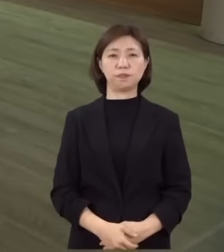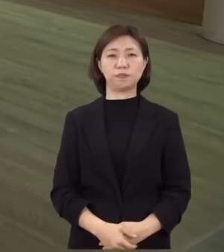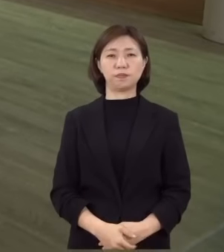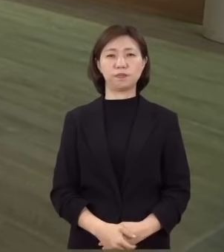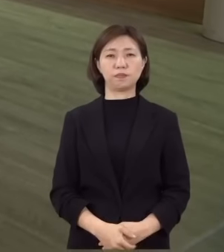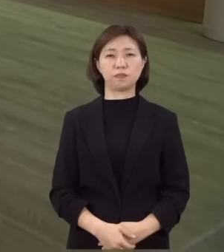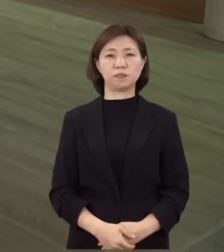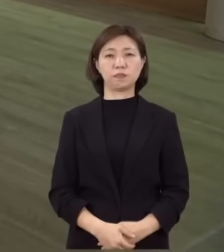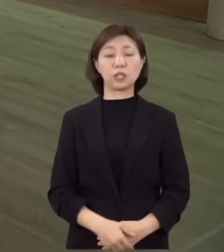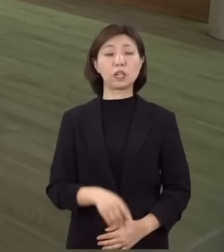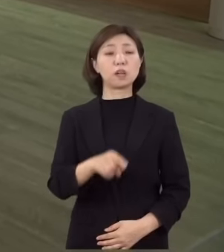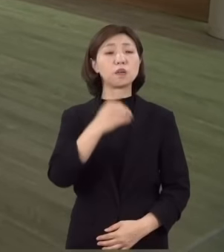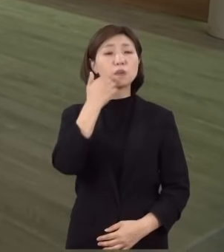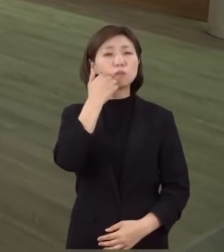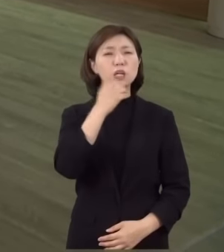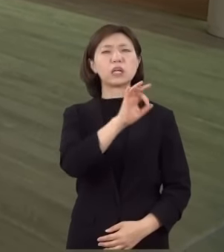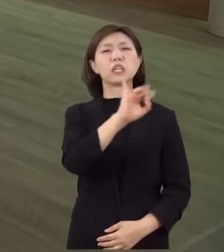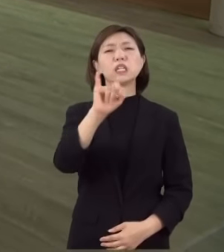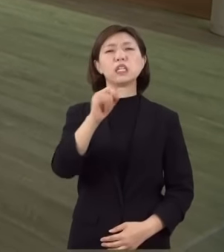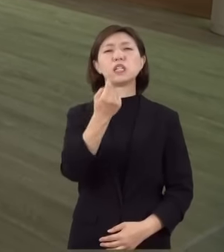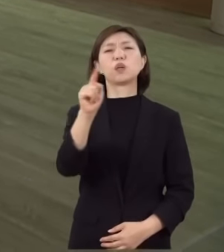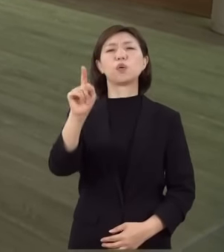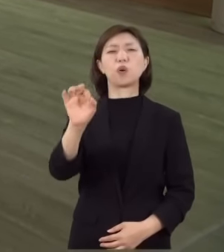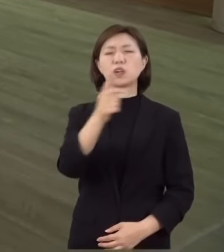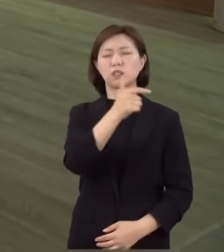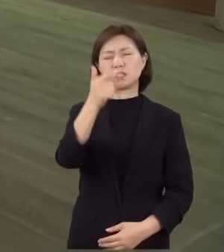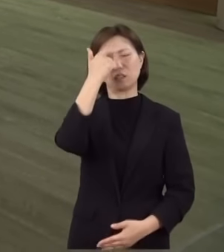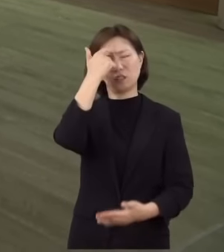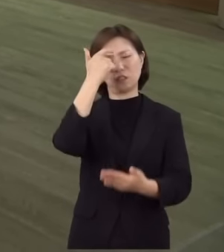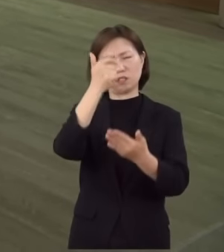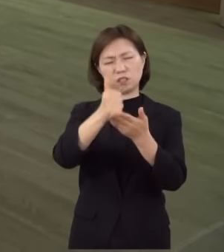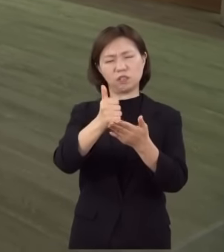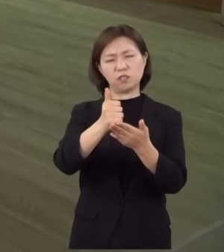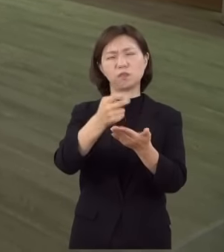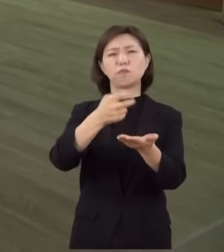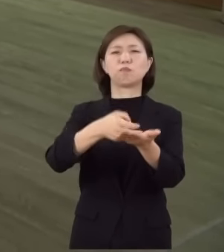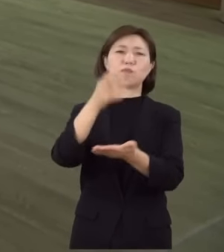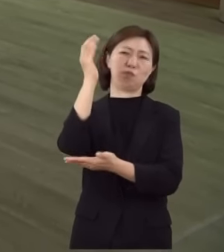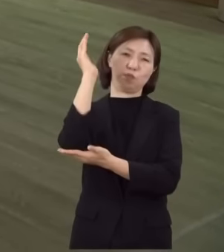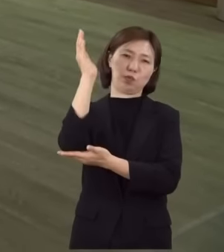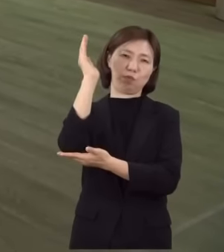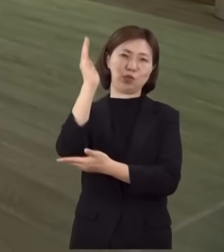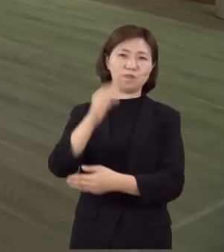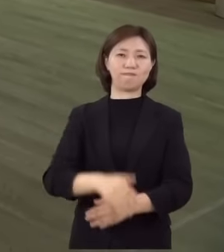바라오라는 인광 대사의 간곡 말씀이